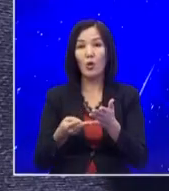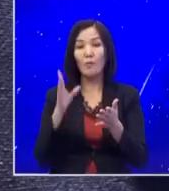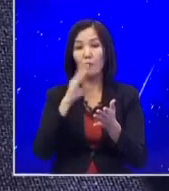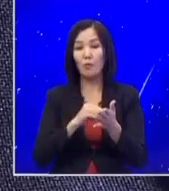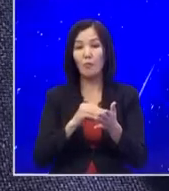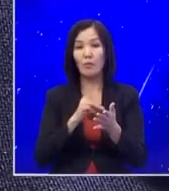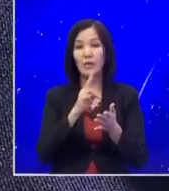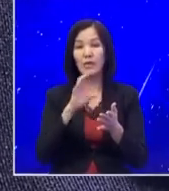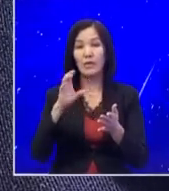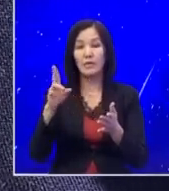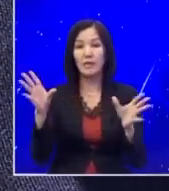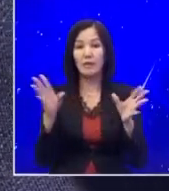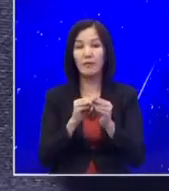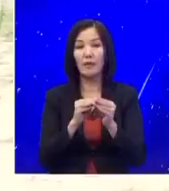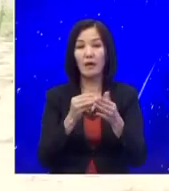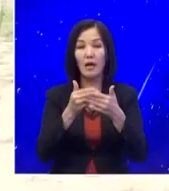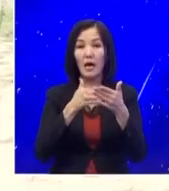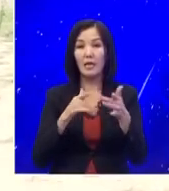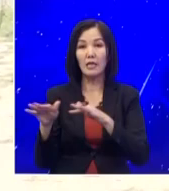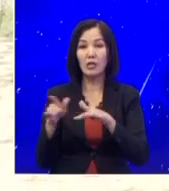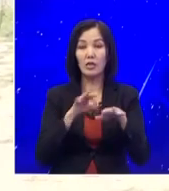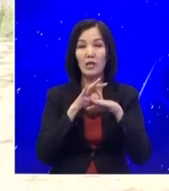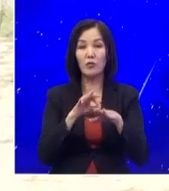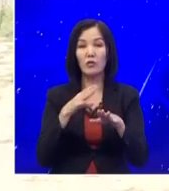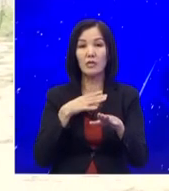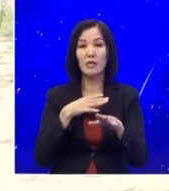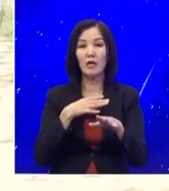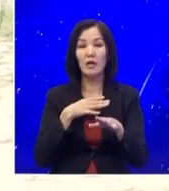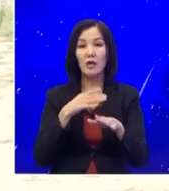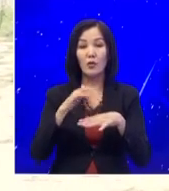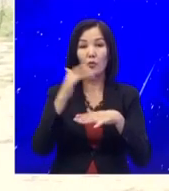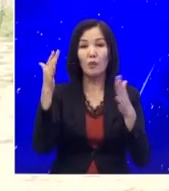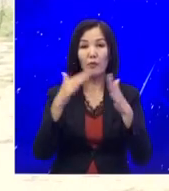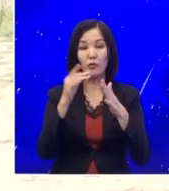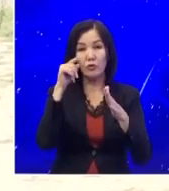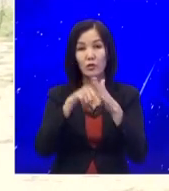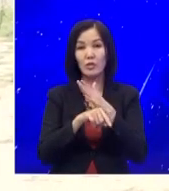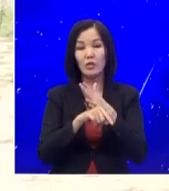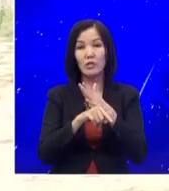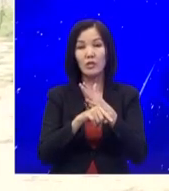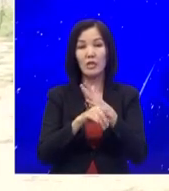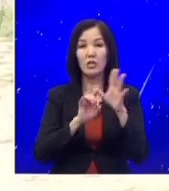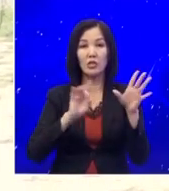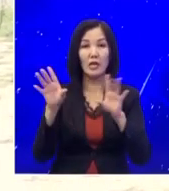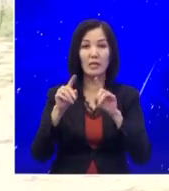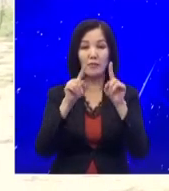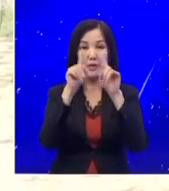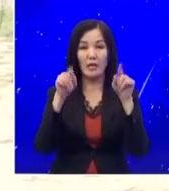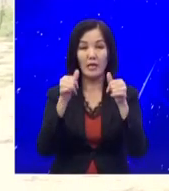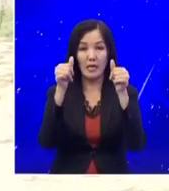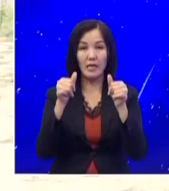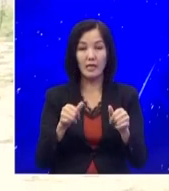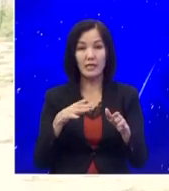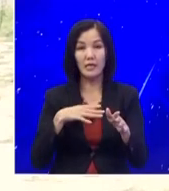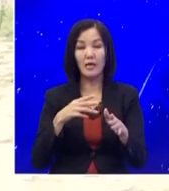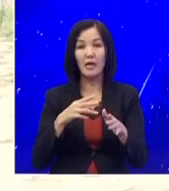иелері кооперативімен бірлесіп профилактикалық іс-шаралар өткізіп жүрміз. Көп қабатты үйлердің кіреберістеріне жадымалар ілінеді. Сондай-ақ адамдарға терезеден